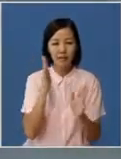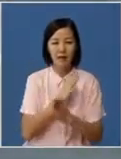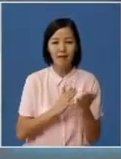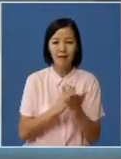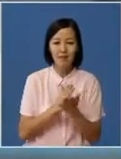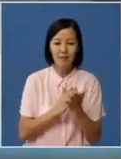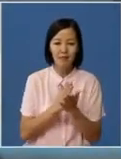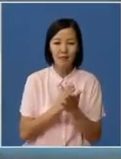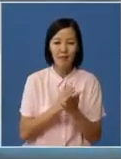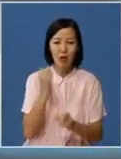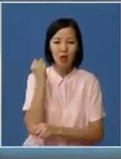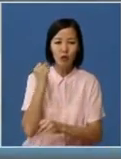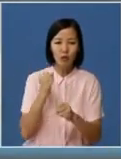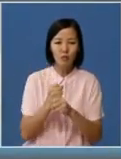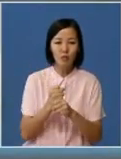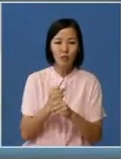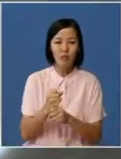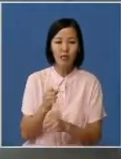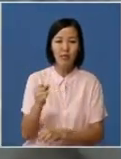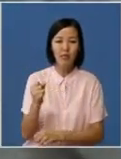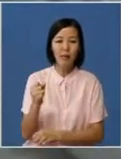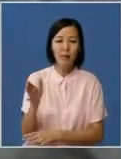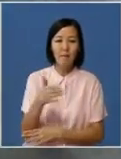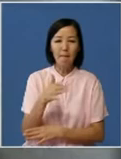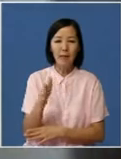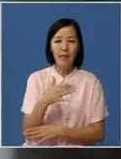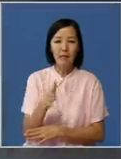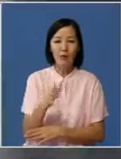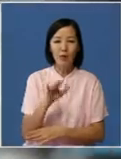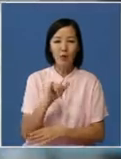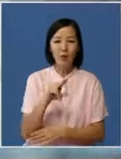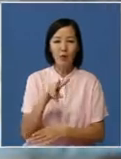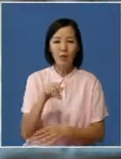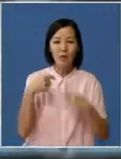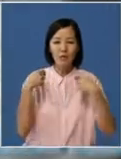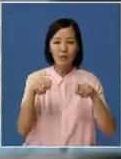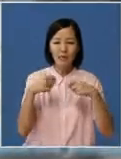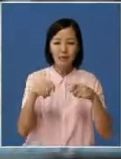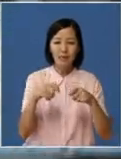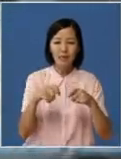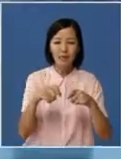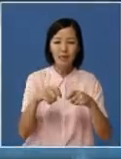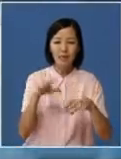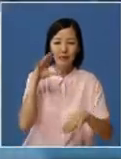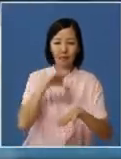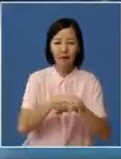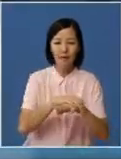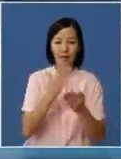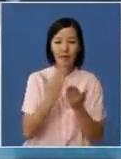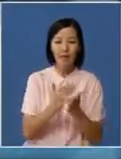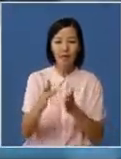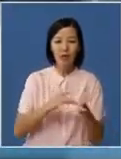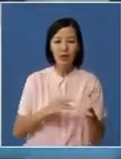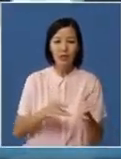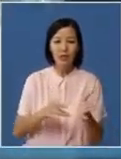қызметкерлері. Жұмысшылар заңсыз балық уылдырығын сатылымға шығарды деген күдік келінді. Аталған іске қатысты қазір тергеу шаралары басталды. Жедел операция